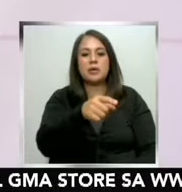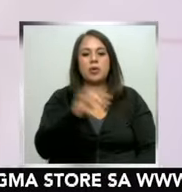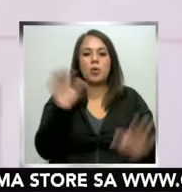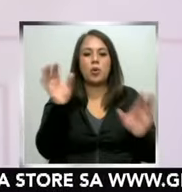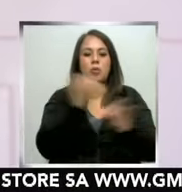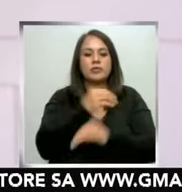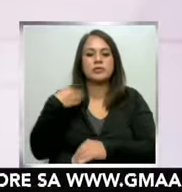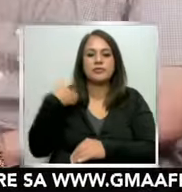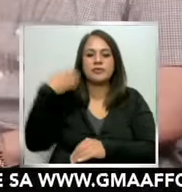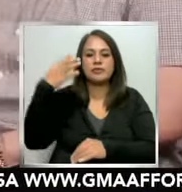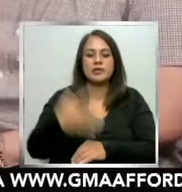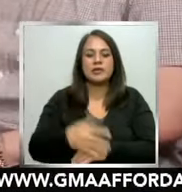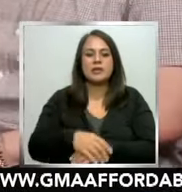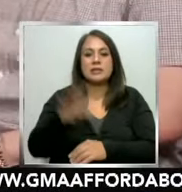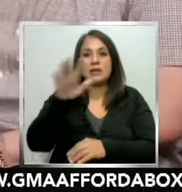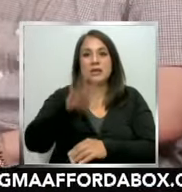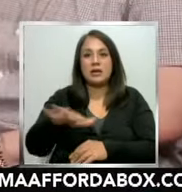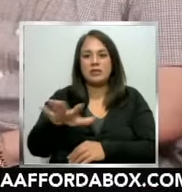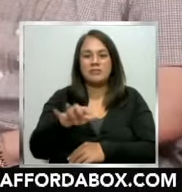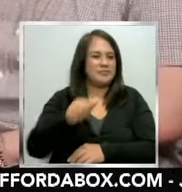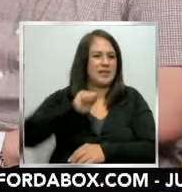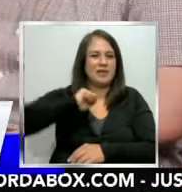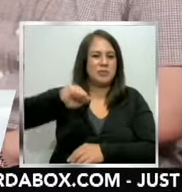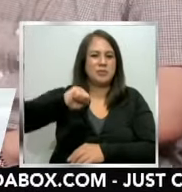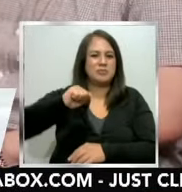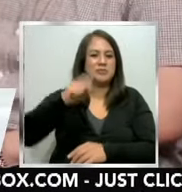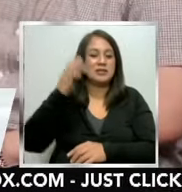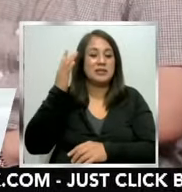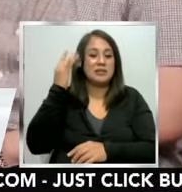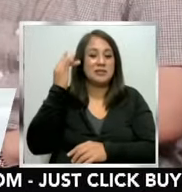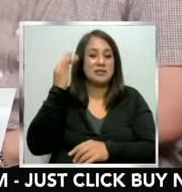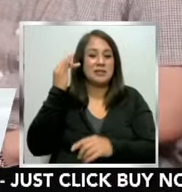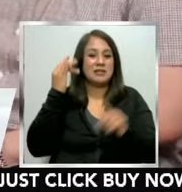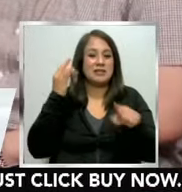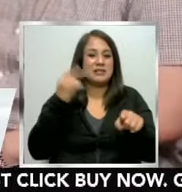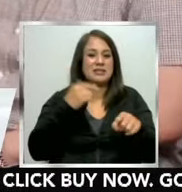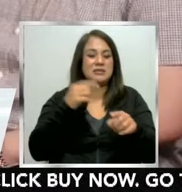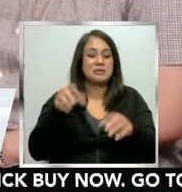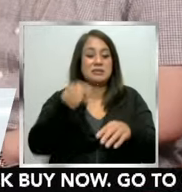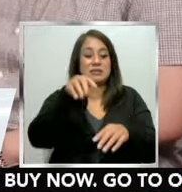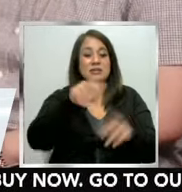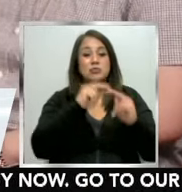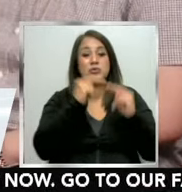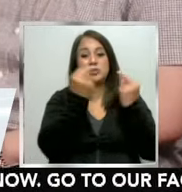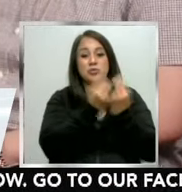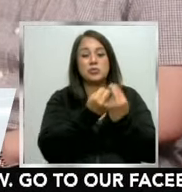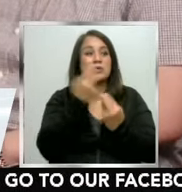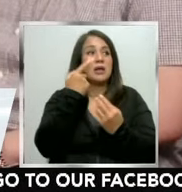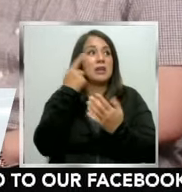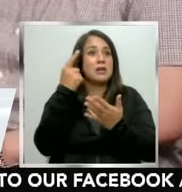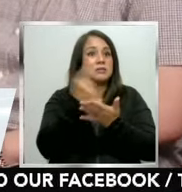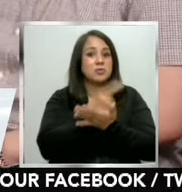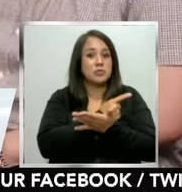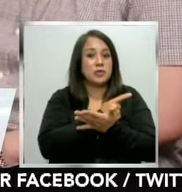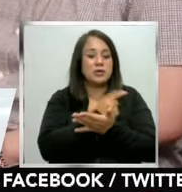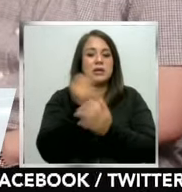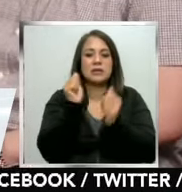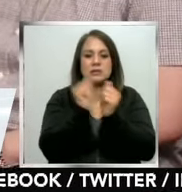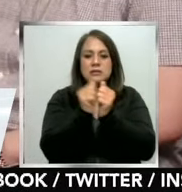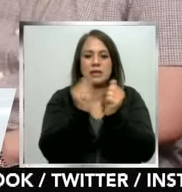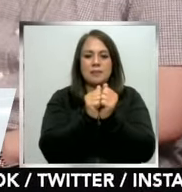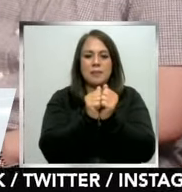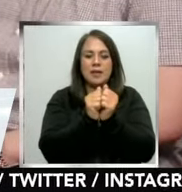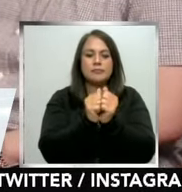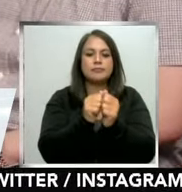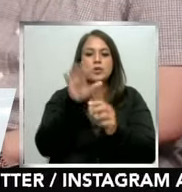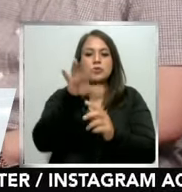ng lalawigan. Itinalaga siya ni Pangulong Marcos sa naturang pwesto nitong nakaraang linggo kasabay ng pagtatalaga kay